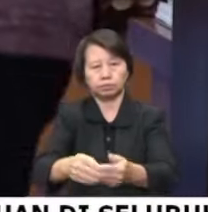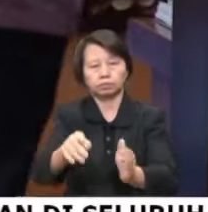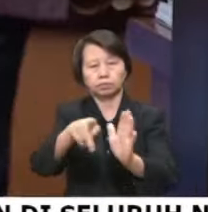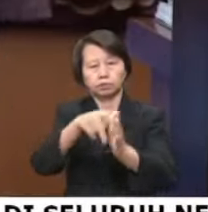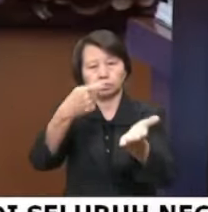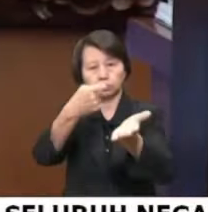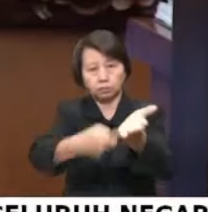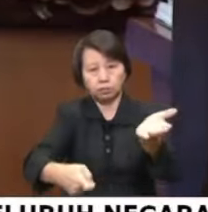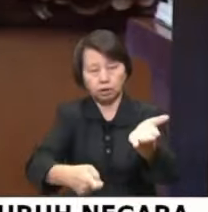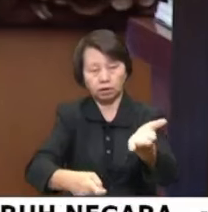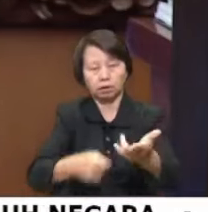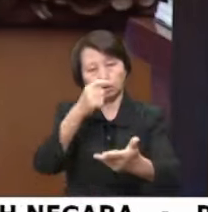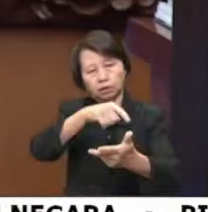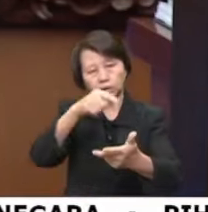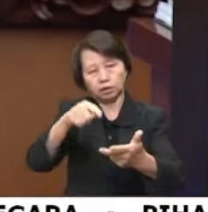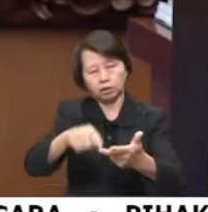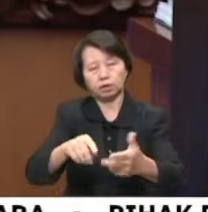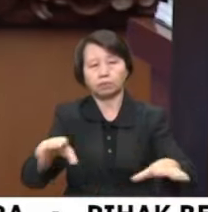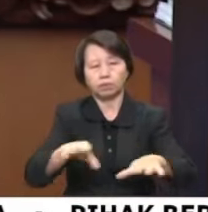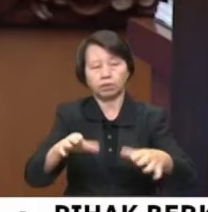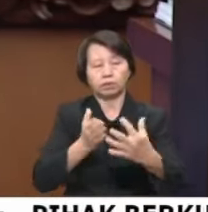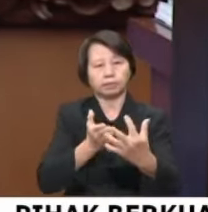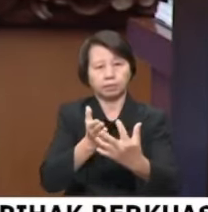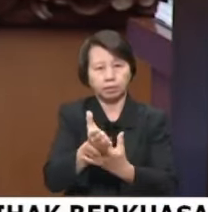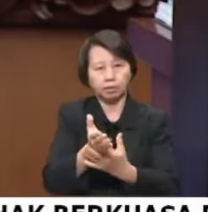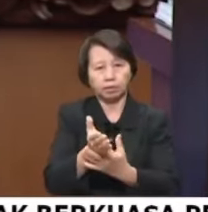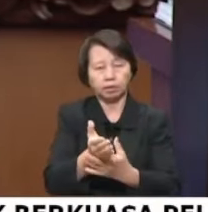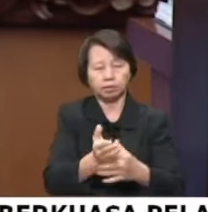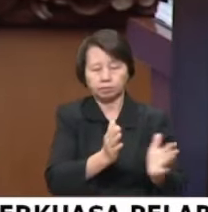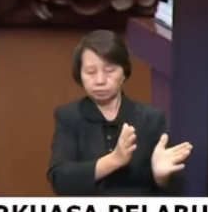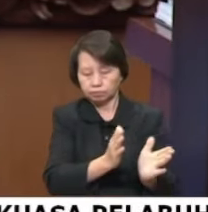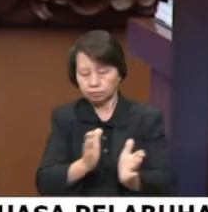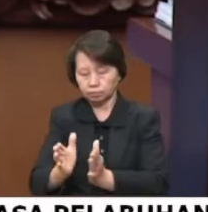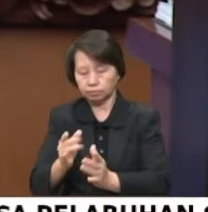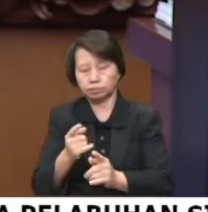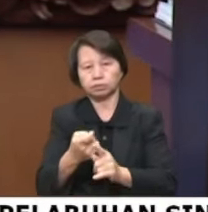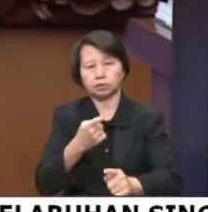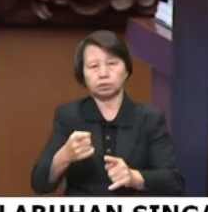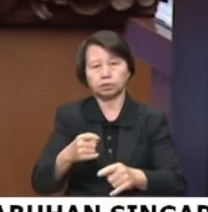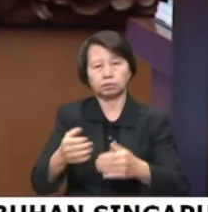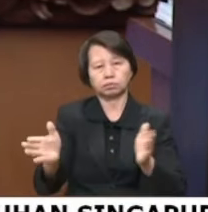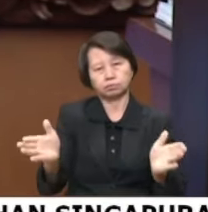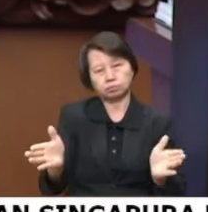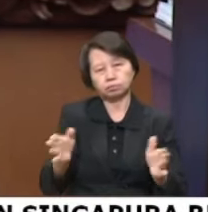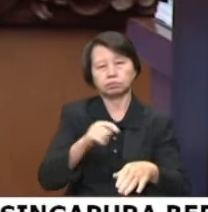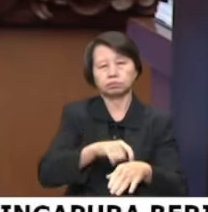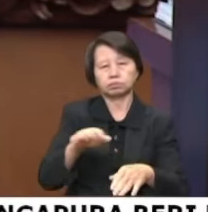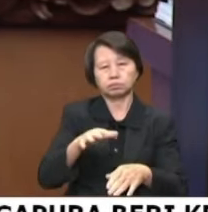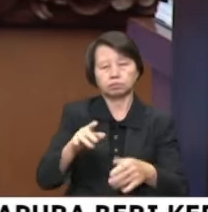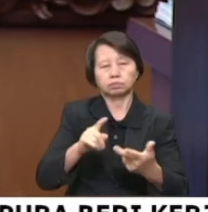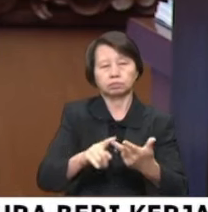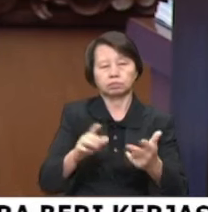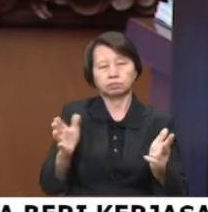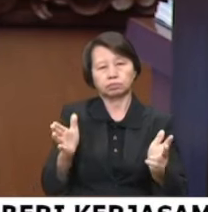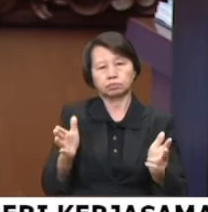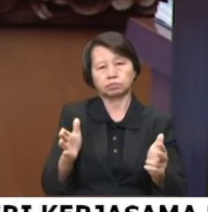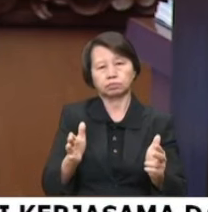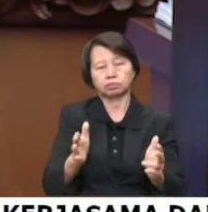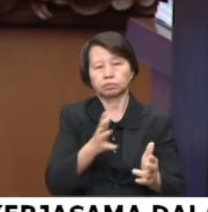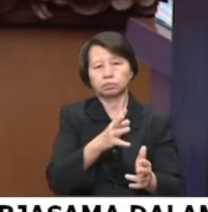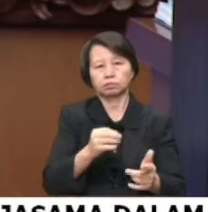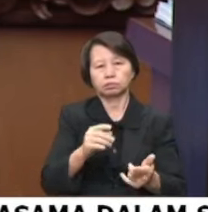percukaian. Langkah ini akan dibuat melalui pelaksanaan strategi hasil jangka sederhana, Medium Term Fiscal